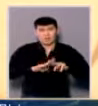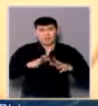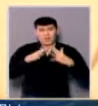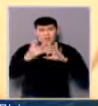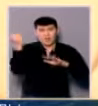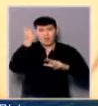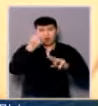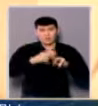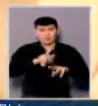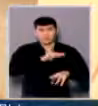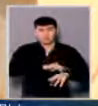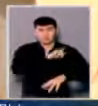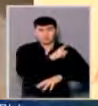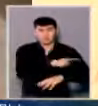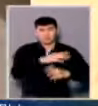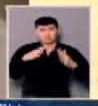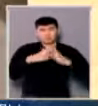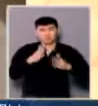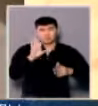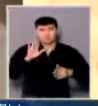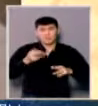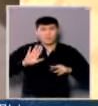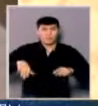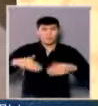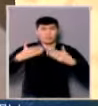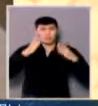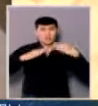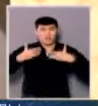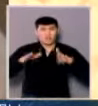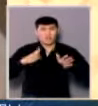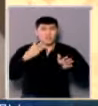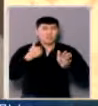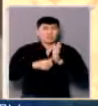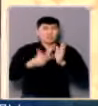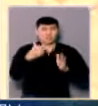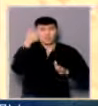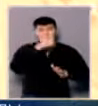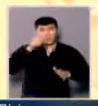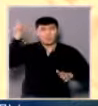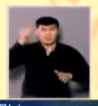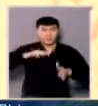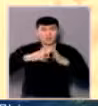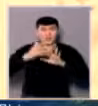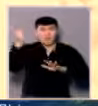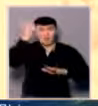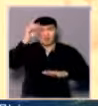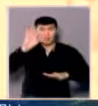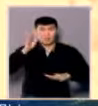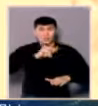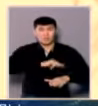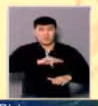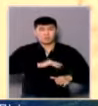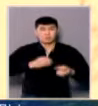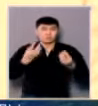колхоза, трудился в сенокосной бригаде. После окончания института в 1963 году он приехал в совхоз «Забурун» и стал работать